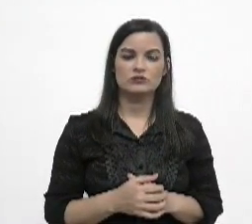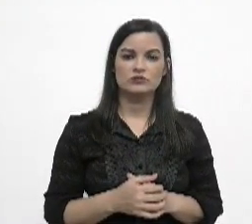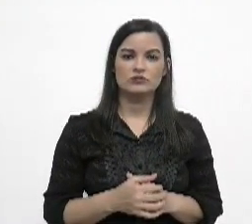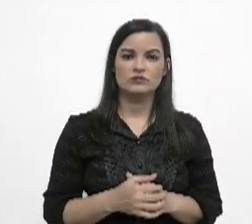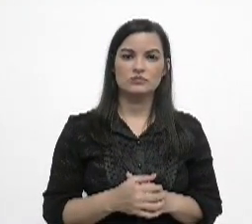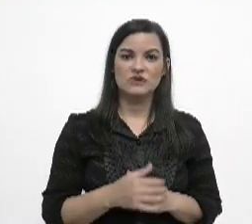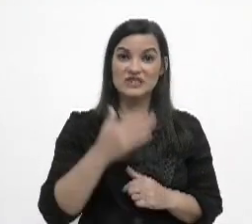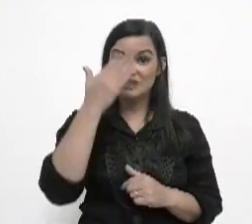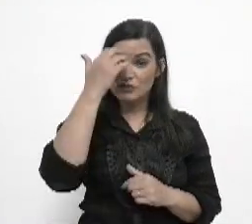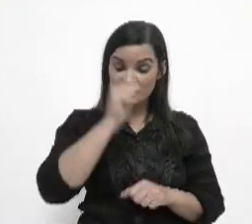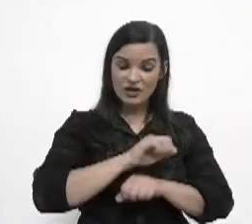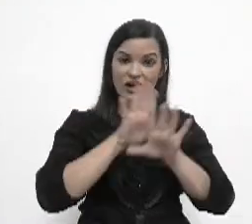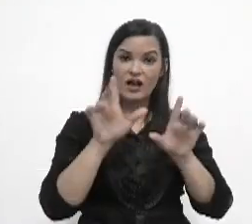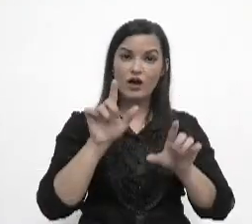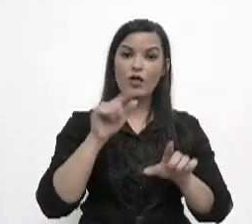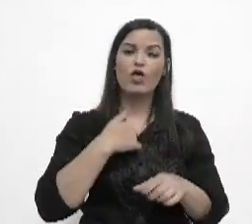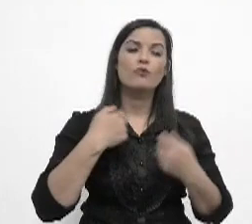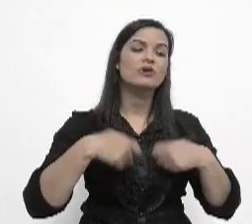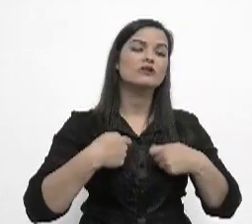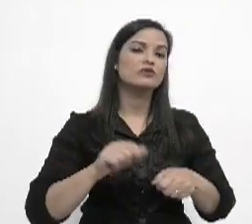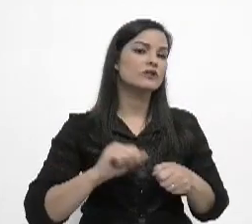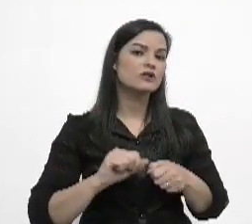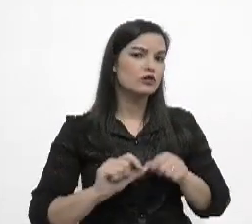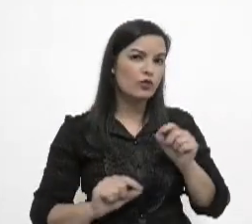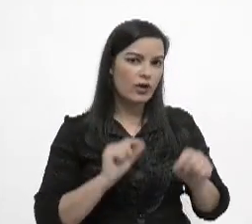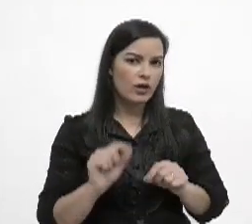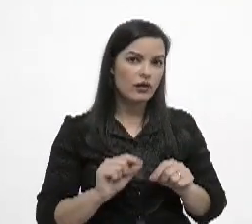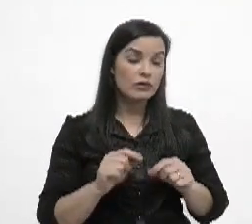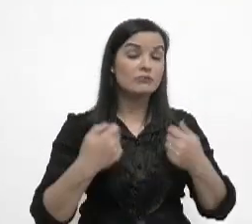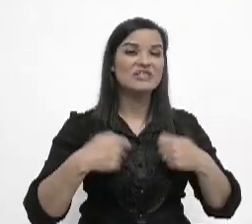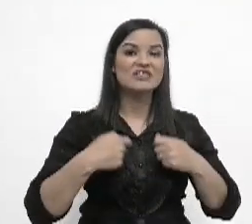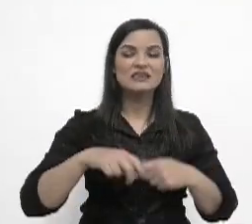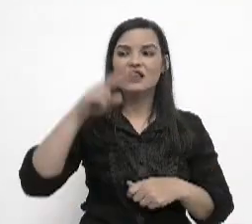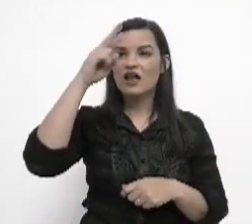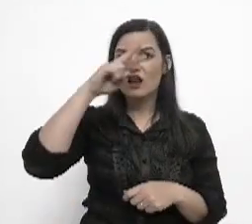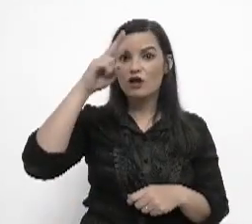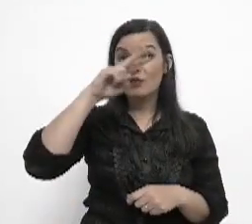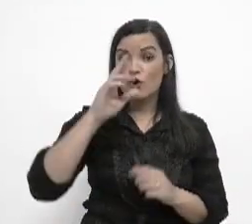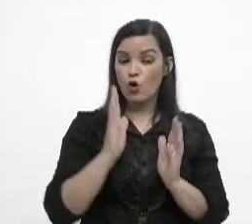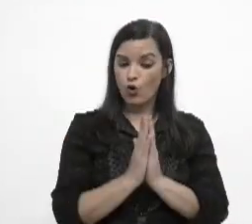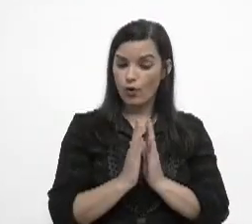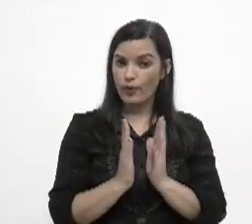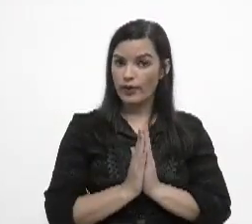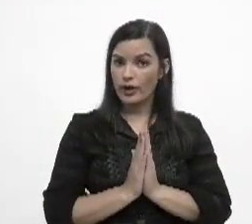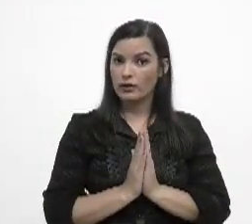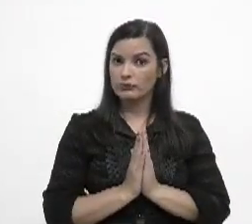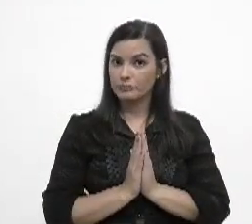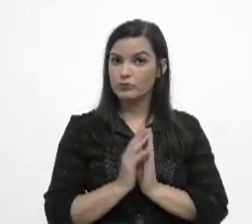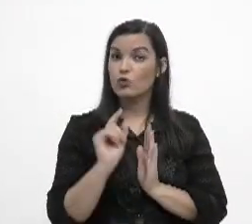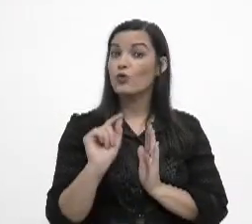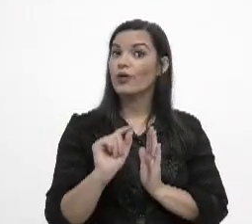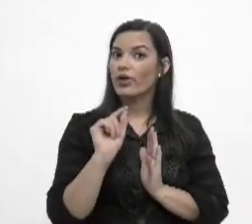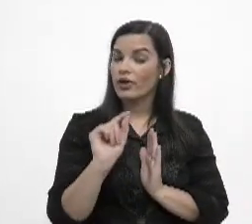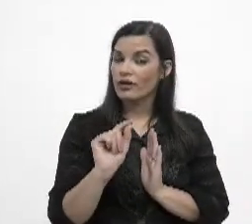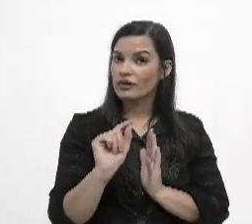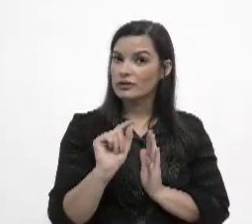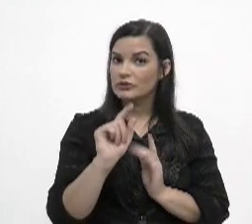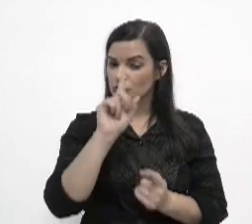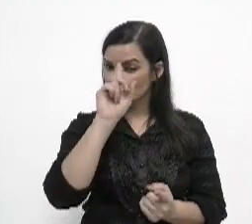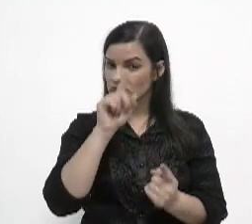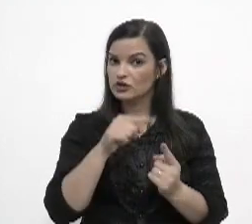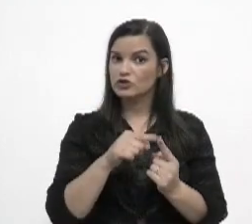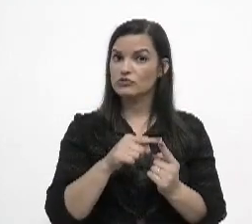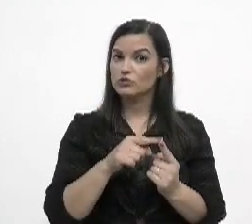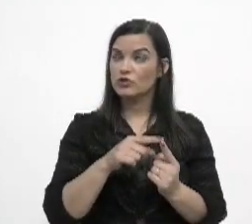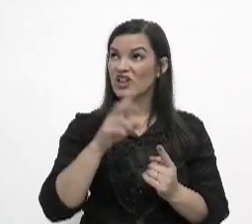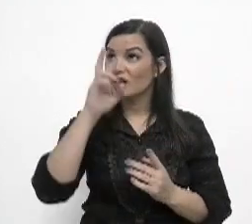이 밤에 우리가 기도해야 될 제목은 단 한 가지입니다. Nós devemos lembrar de orar por um fato. 성령이여 나를 안수하여 주옵소서. Senhor,